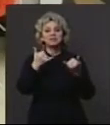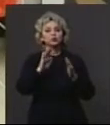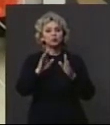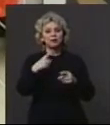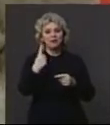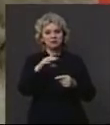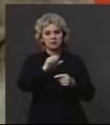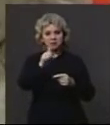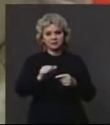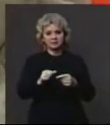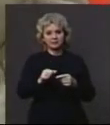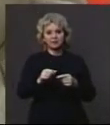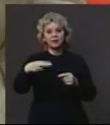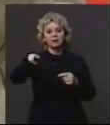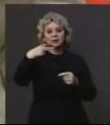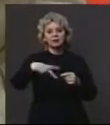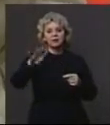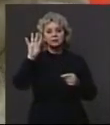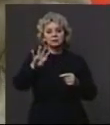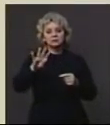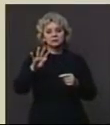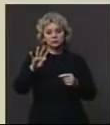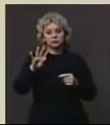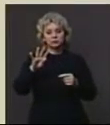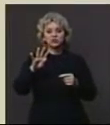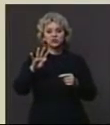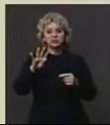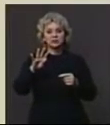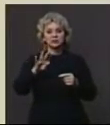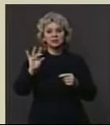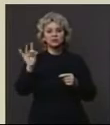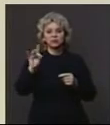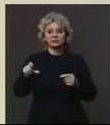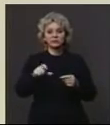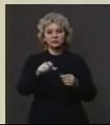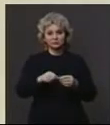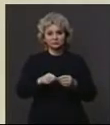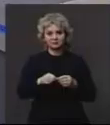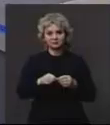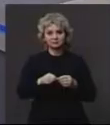только один раз. Мария Филинкова, Фатима Зурабова, Тагир Фатахов, Дон 24, Ростов-на-Дону.